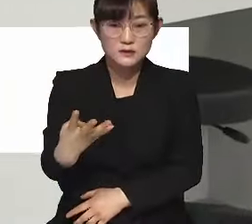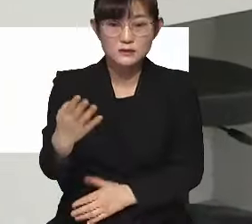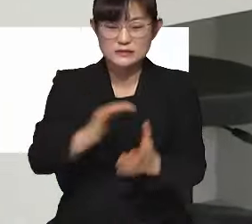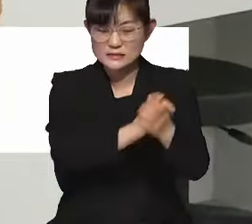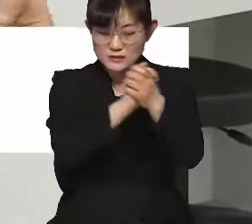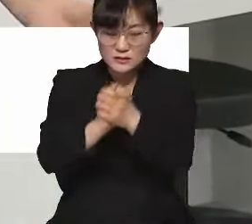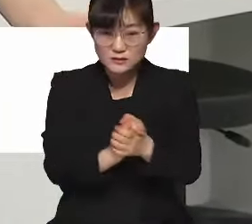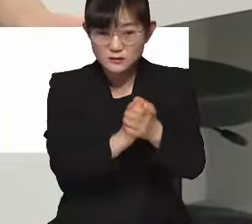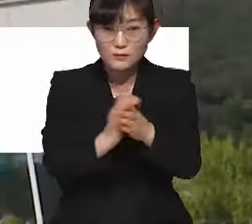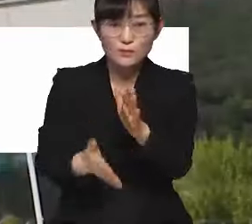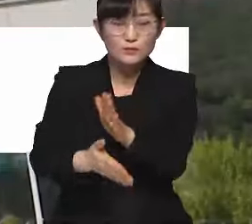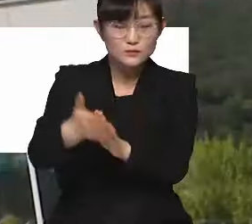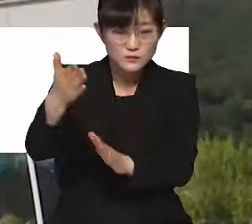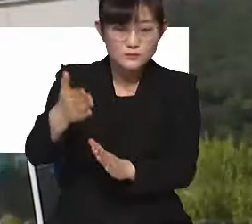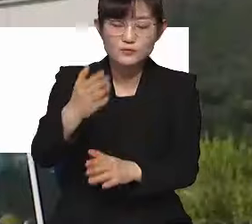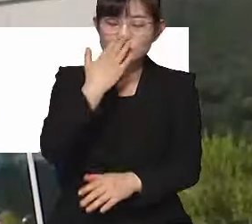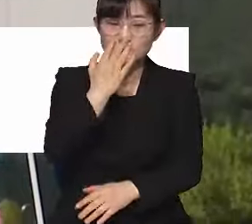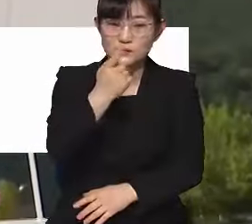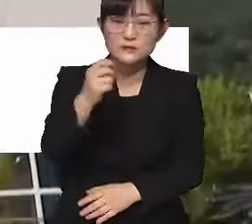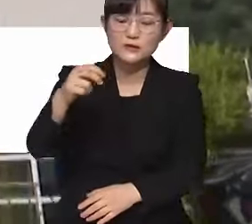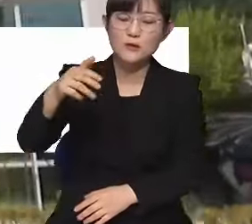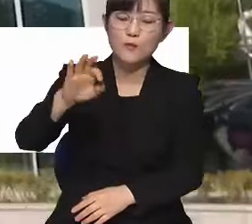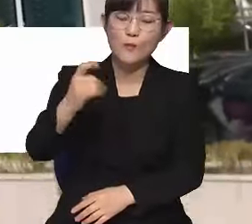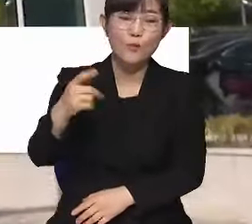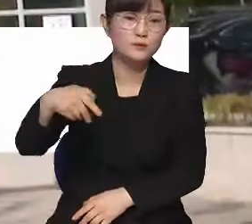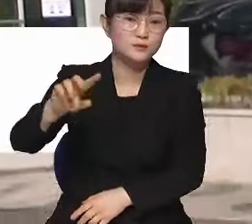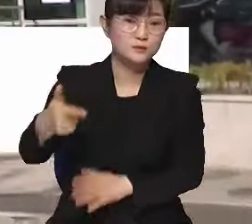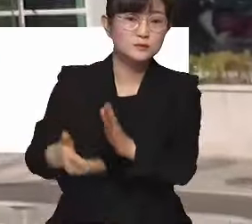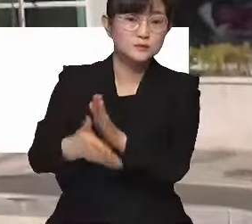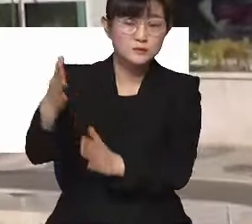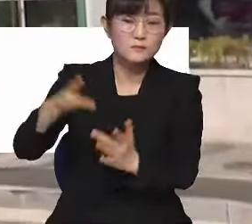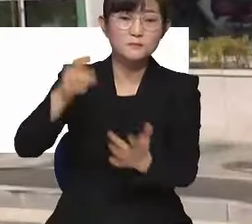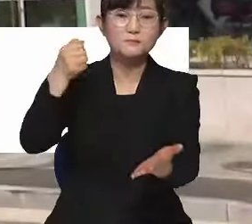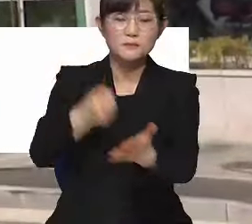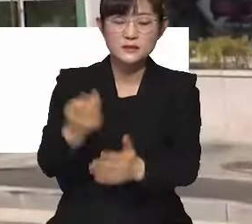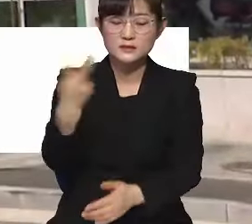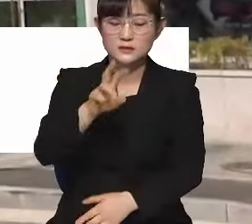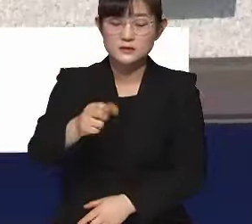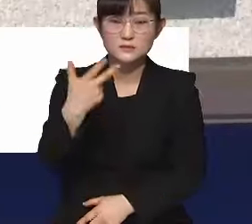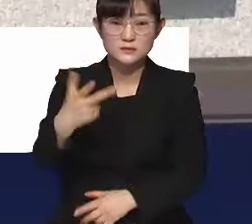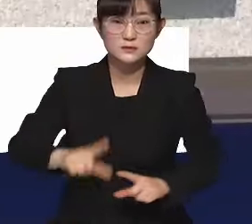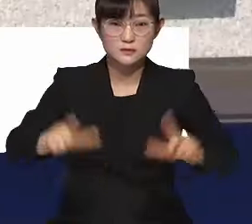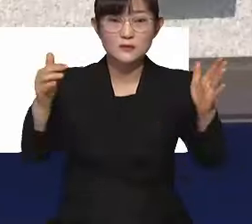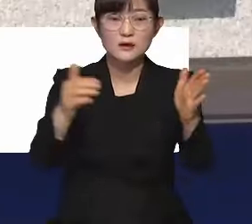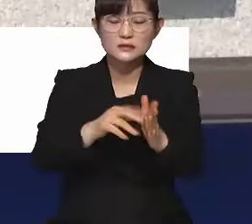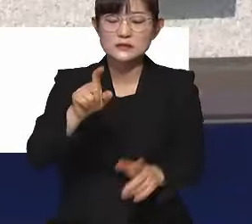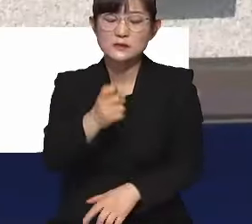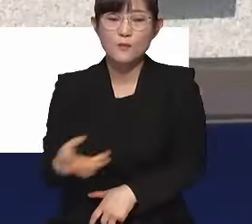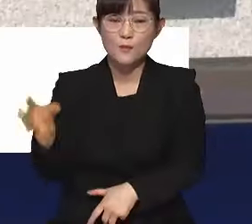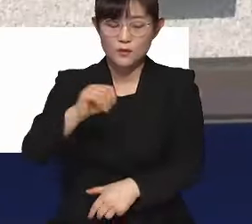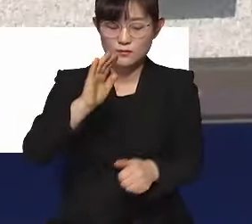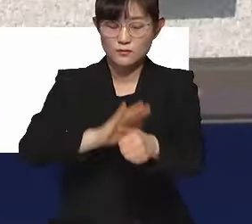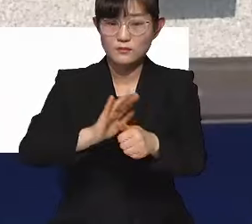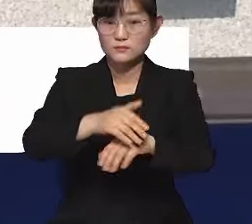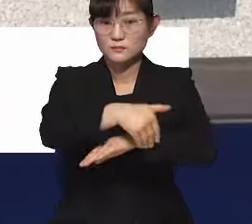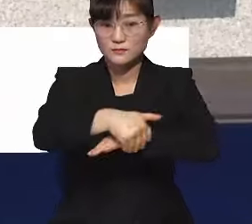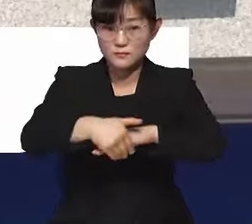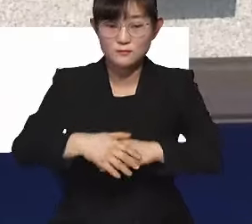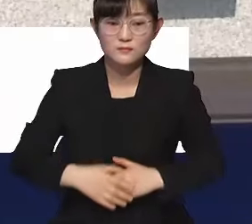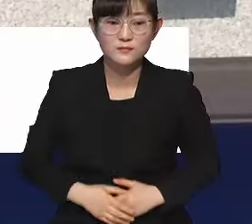관광도시로 전남 순천시와 경기 포천시를 선정하고 2027년까지 한 곳당 10억 원을 지원하기로